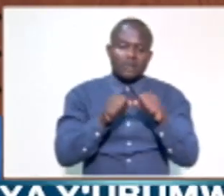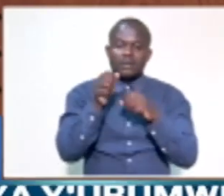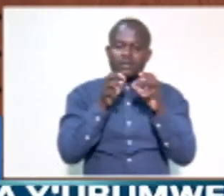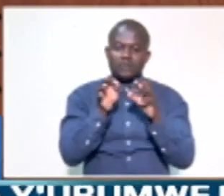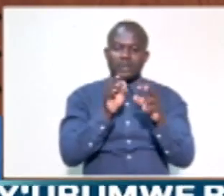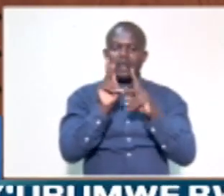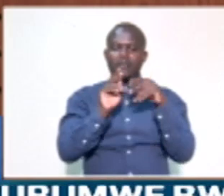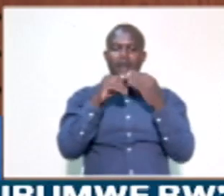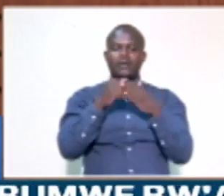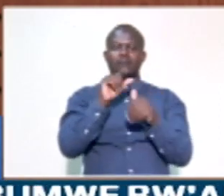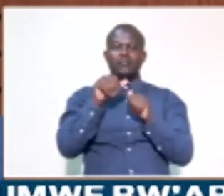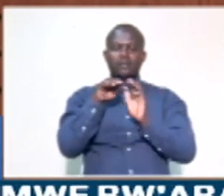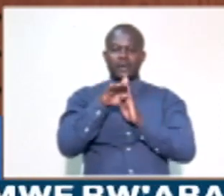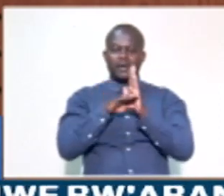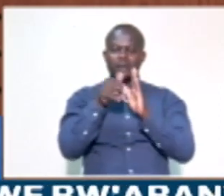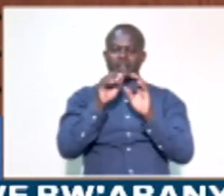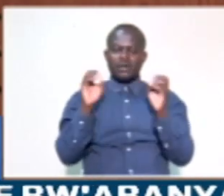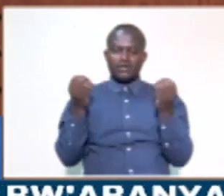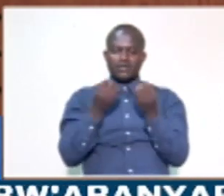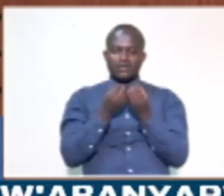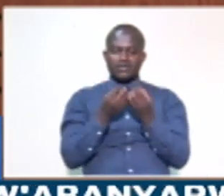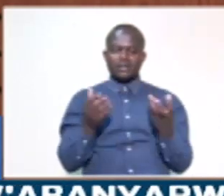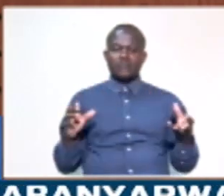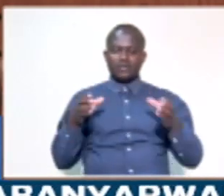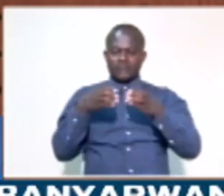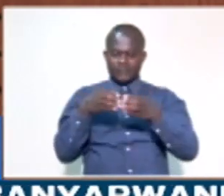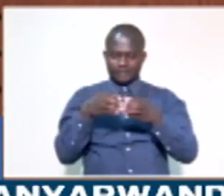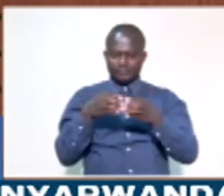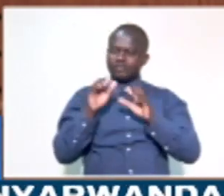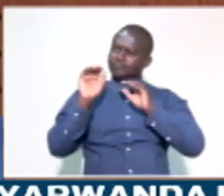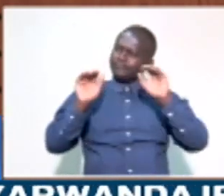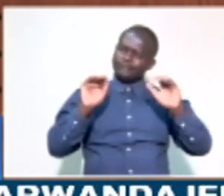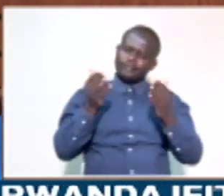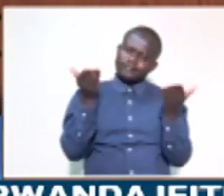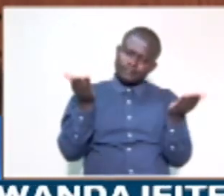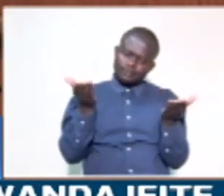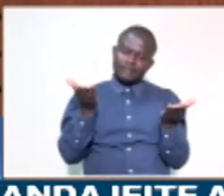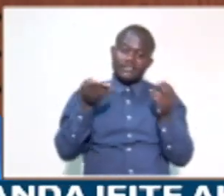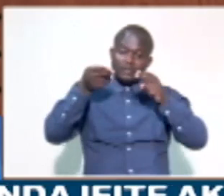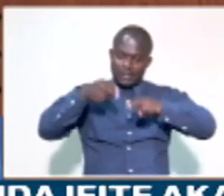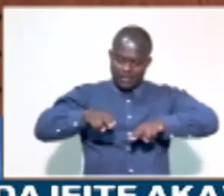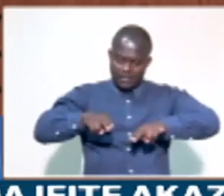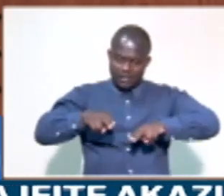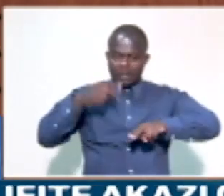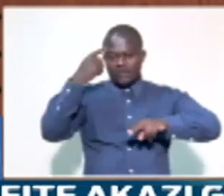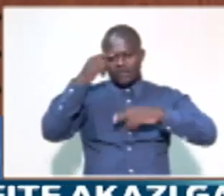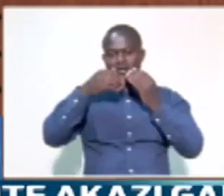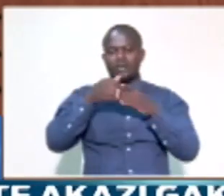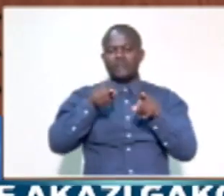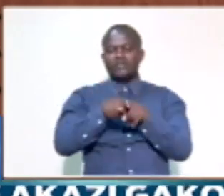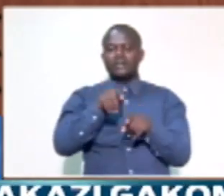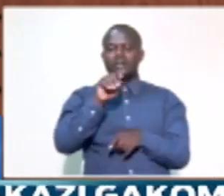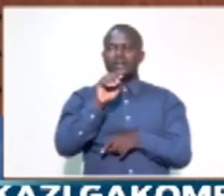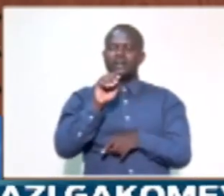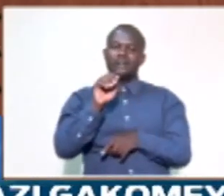abantu ibirebana na gahunda z'uyu muryango zo kwihuza. Aratubaza ati ese byari byaba kuri we nk'uko yabyivugiye yase